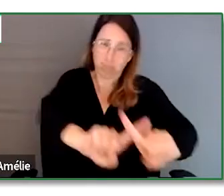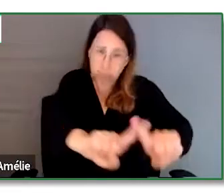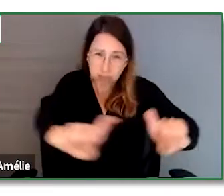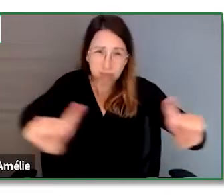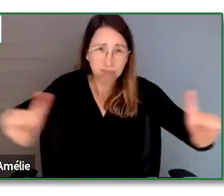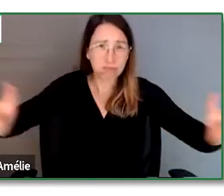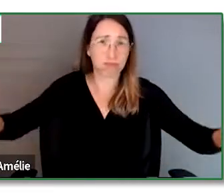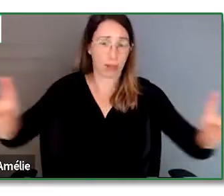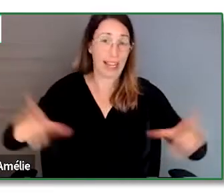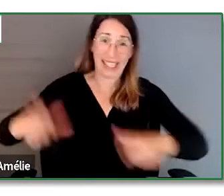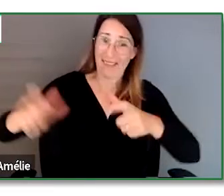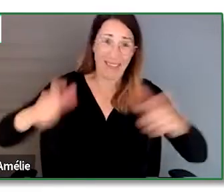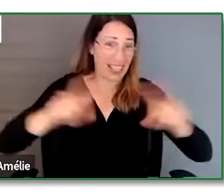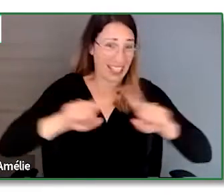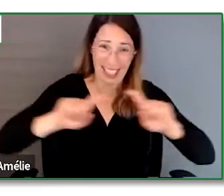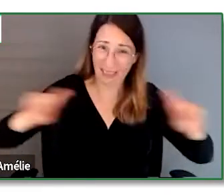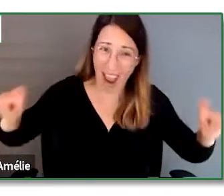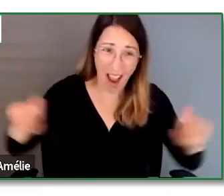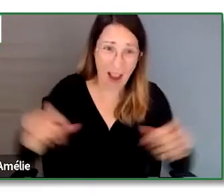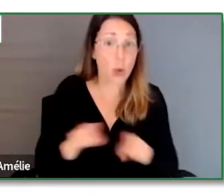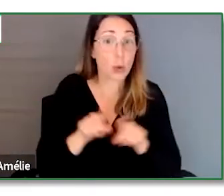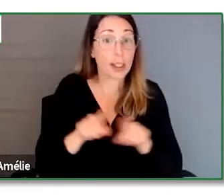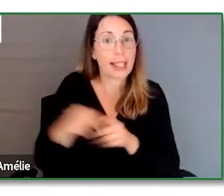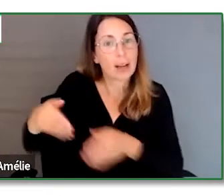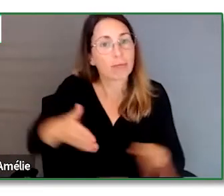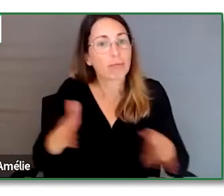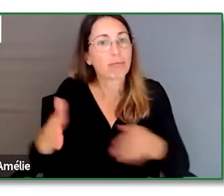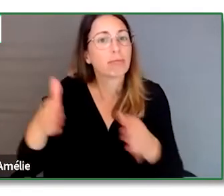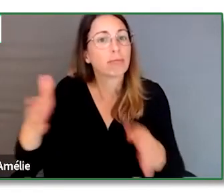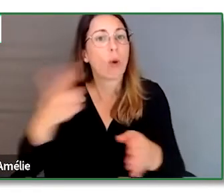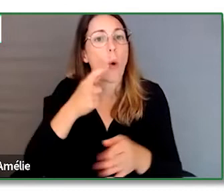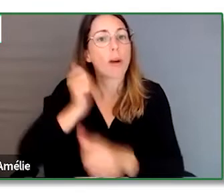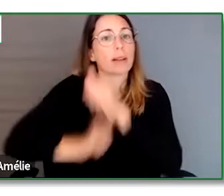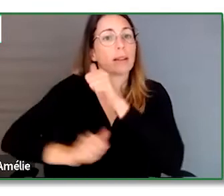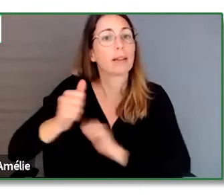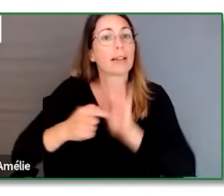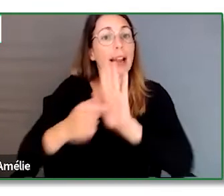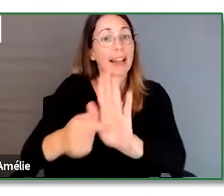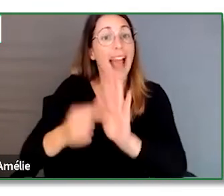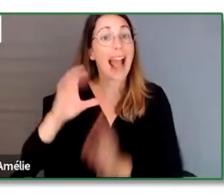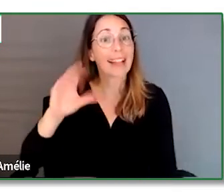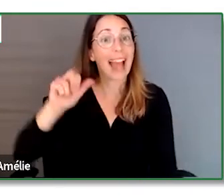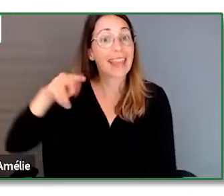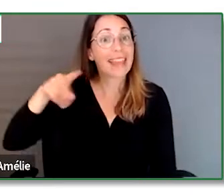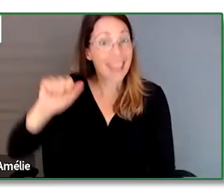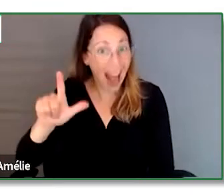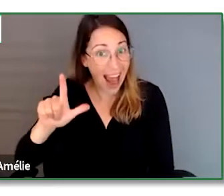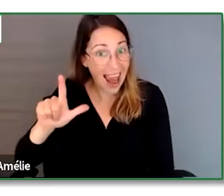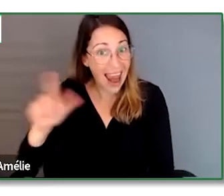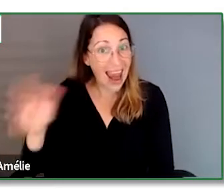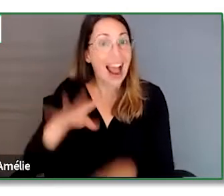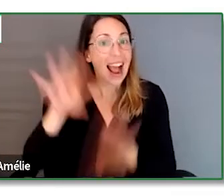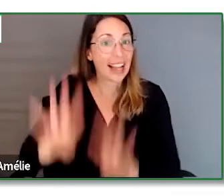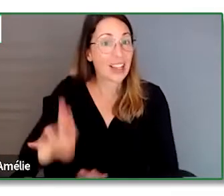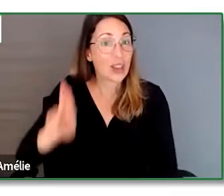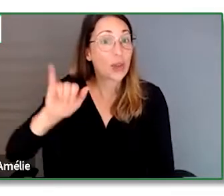que les cours d'eau historiques, tels que le Canal d'eau, si vous avez déjà visité Ottawa.